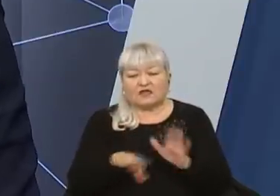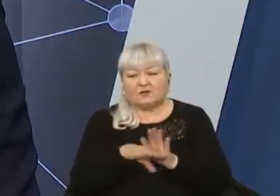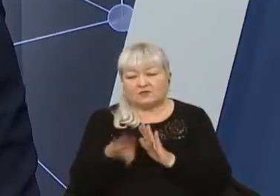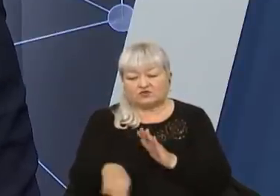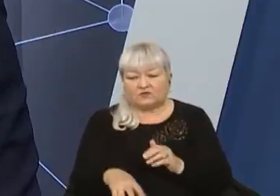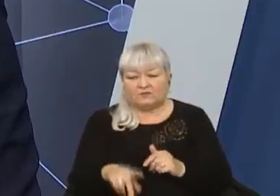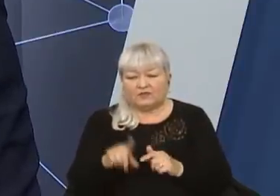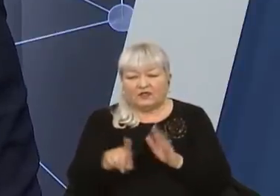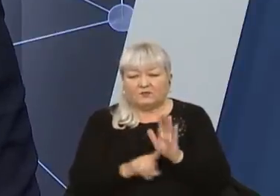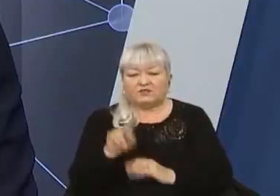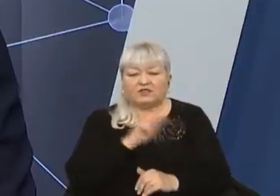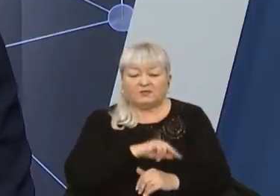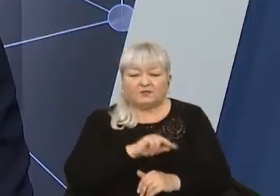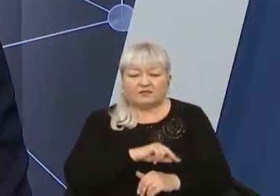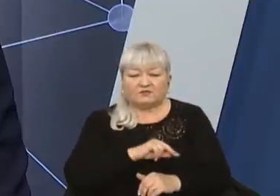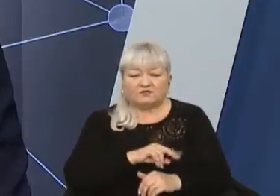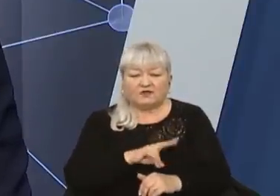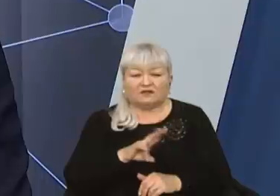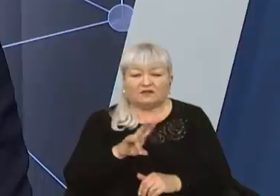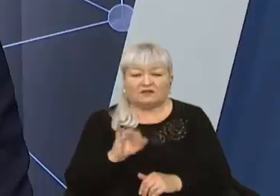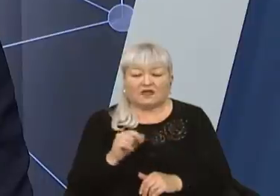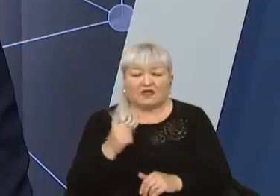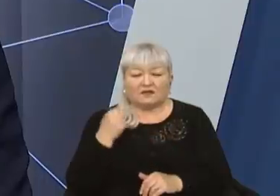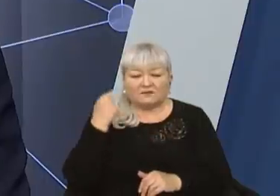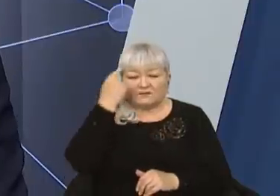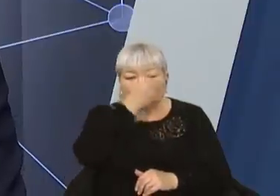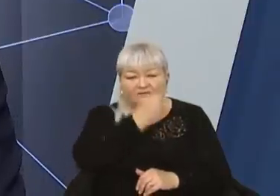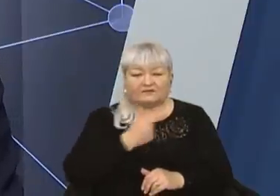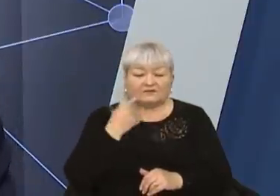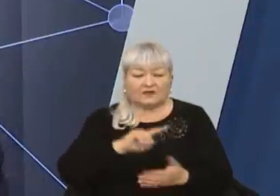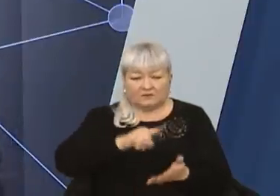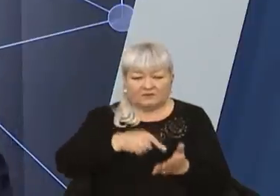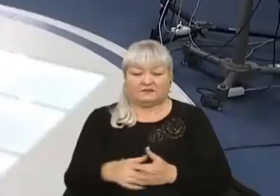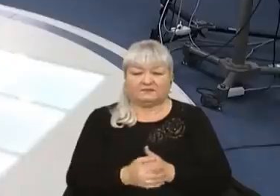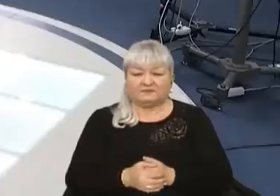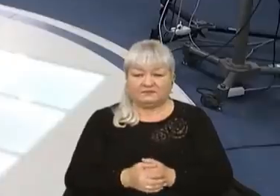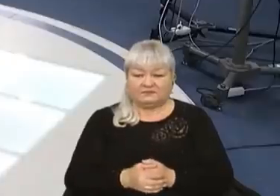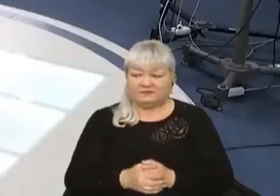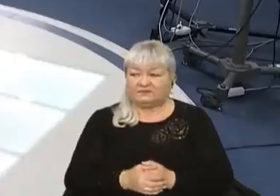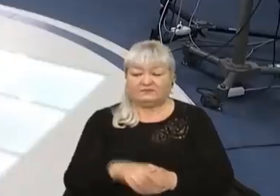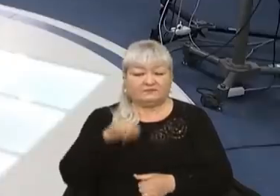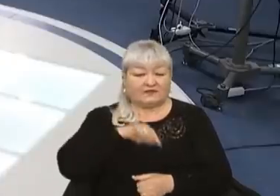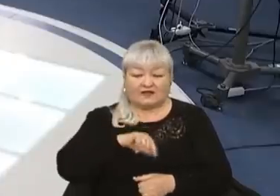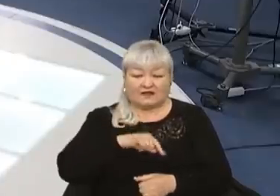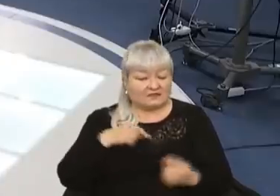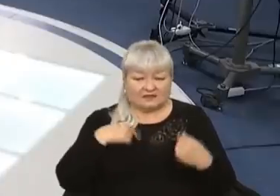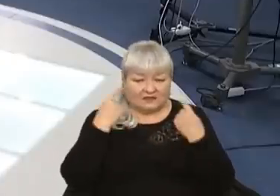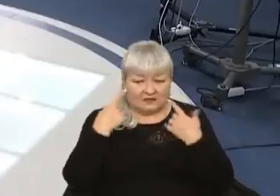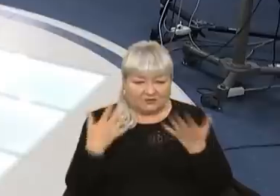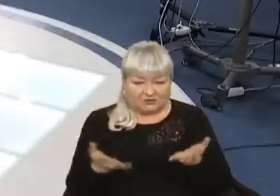почали працювати на фасадну картинку міста. Моє кредо – це думати про львів'ян. Характеристик ми не почули, так? У